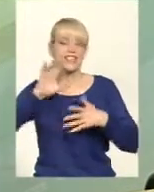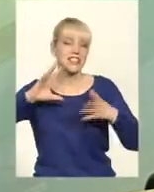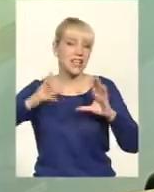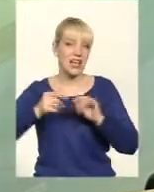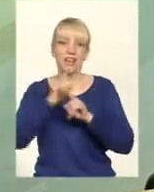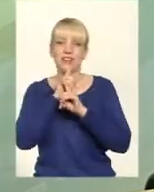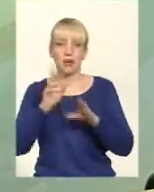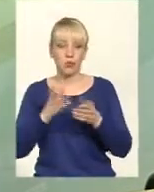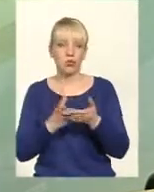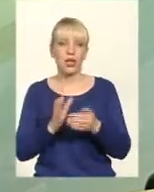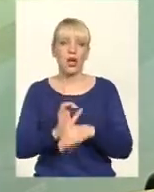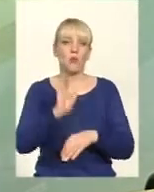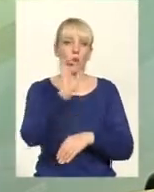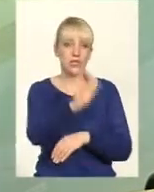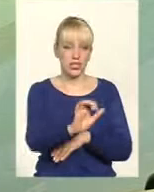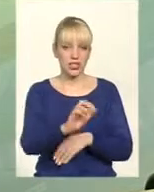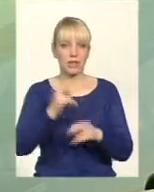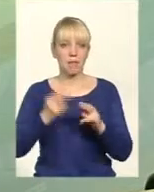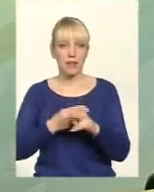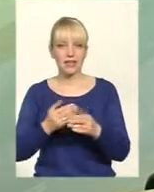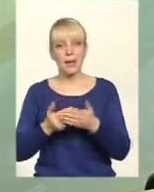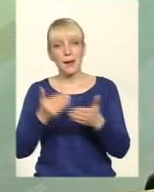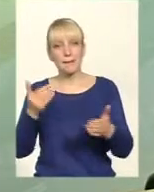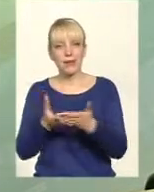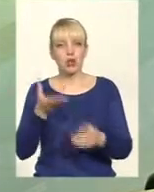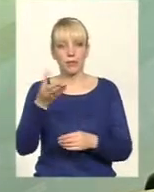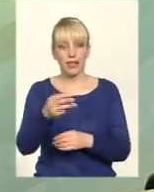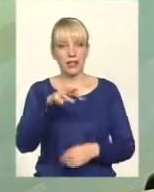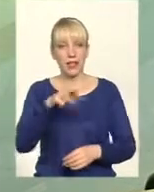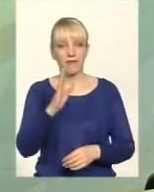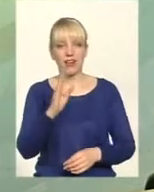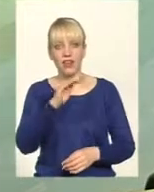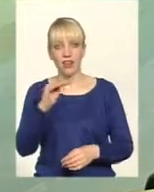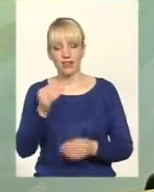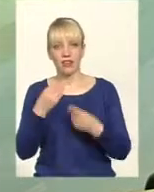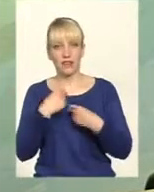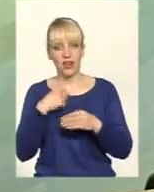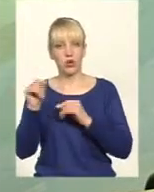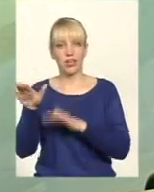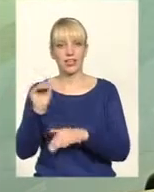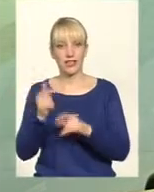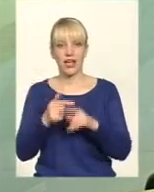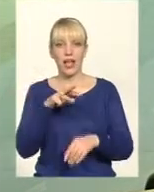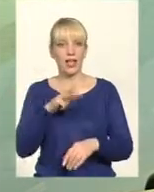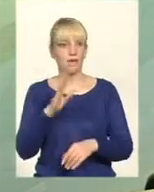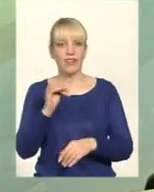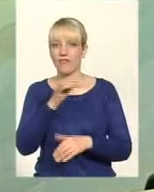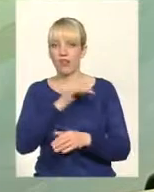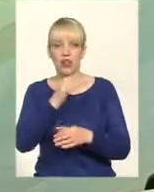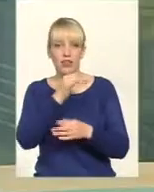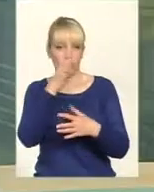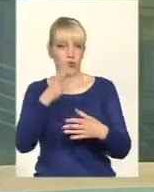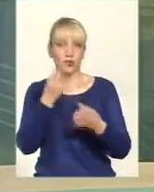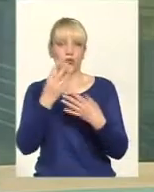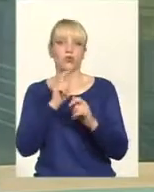без предоплати, МВФ надавала нам кредит. Але оскільки, треба чітко казати, МВФ не благодійна організація, вони надавали